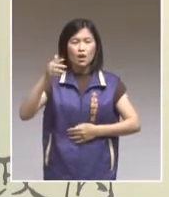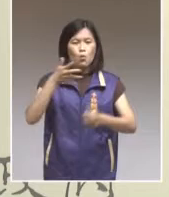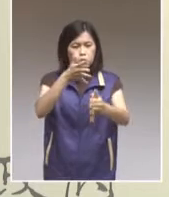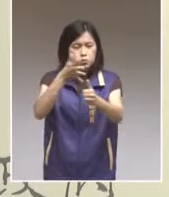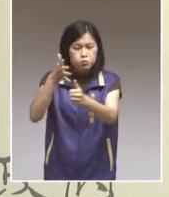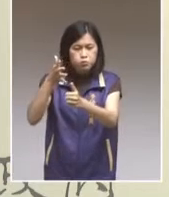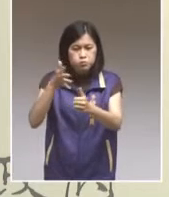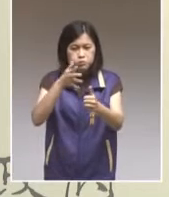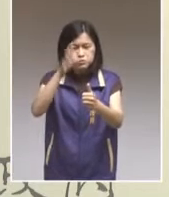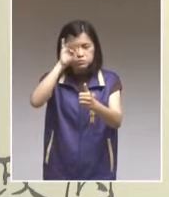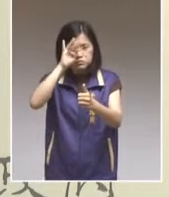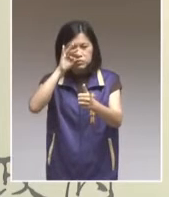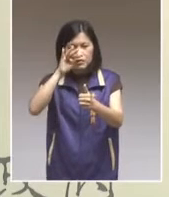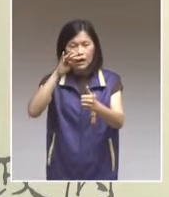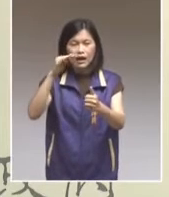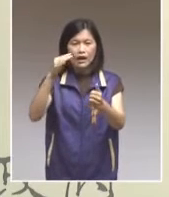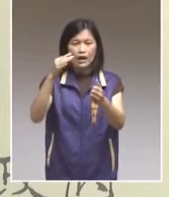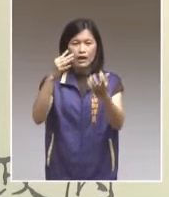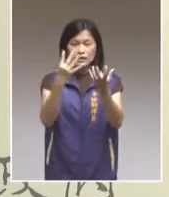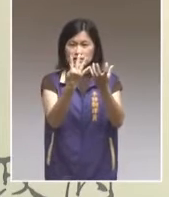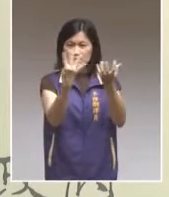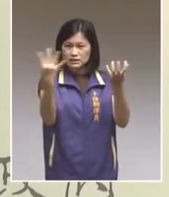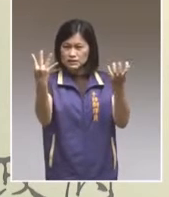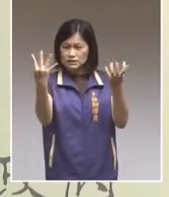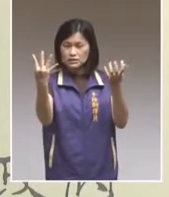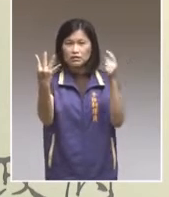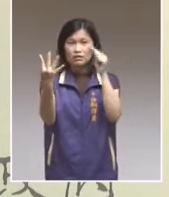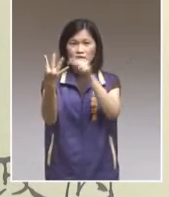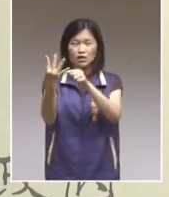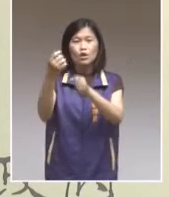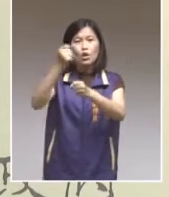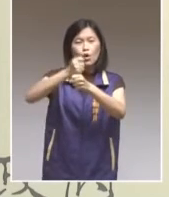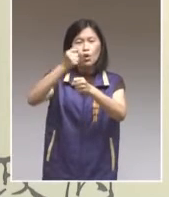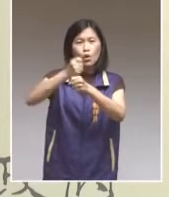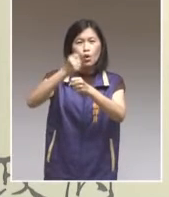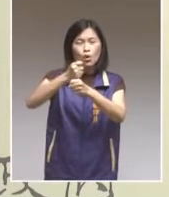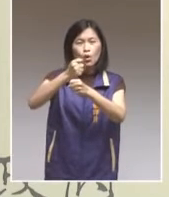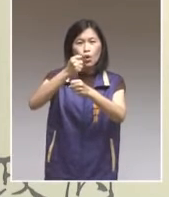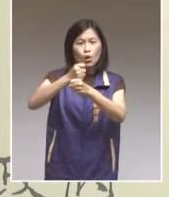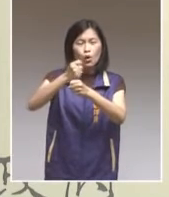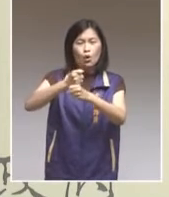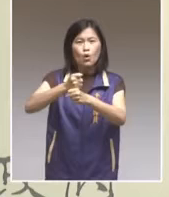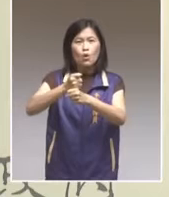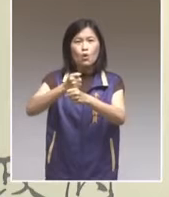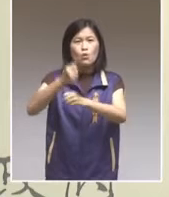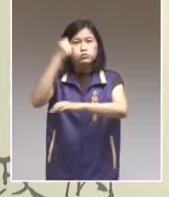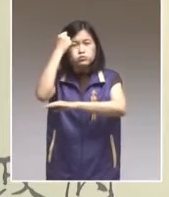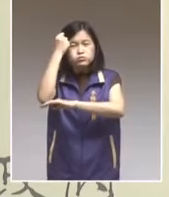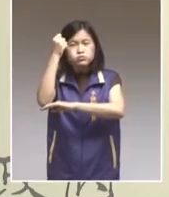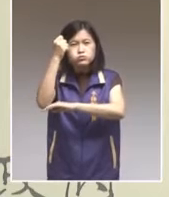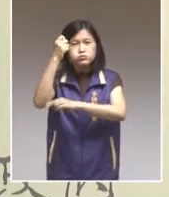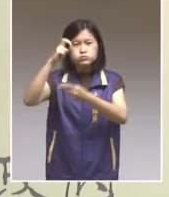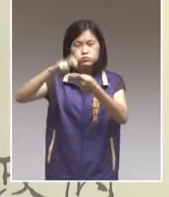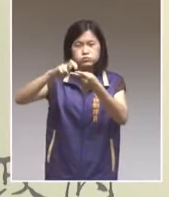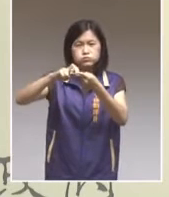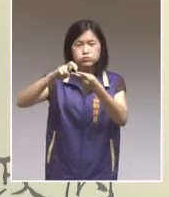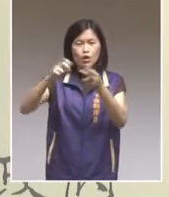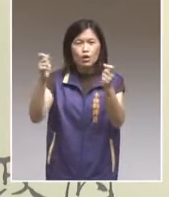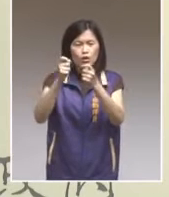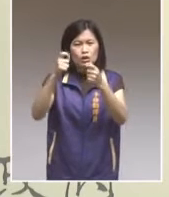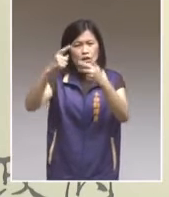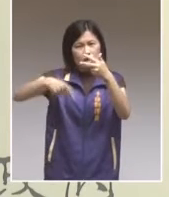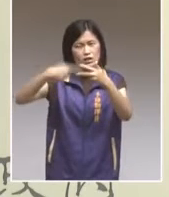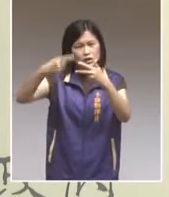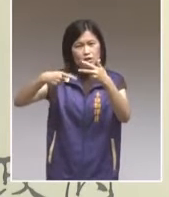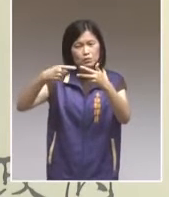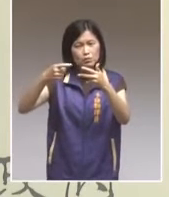疫调，我们有四位，啊，基本上是工作跟现在的工作跟居住。都在近期一个礼拜以上